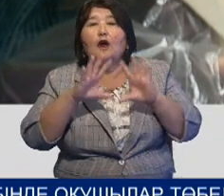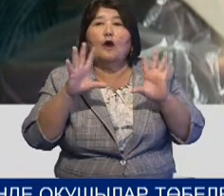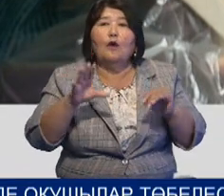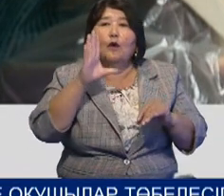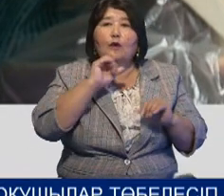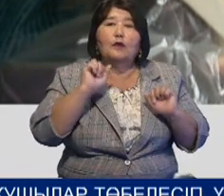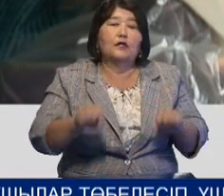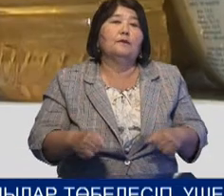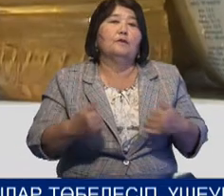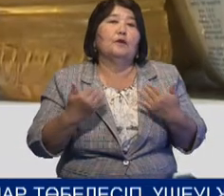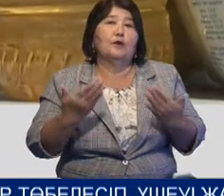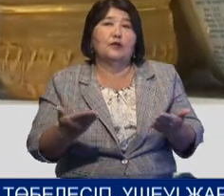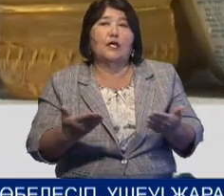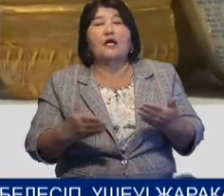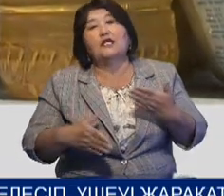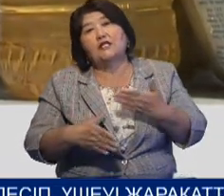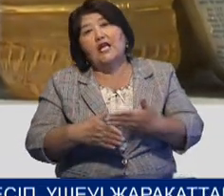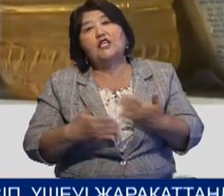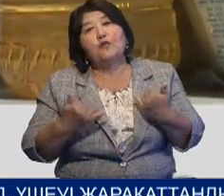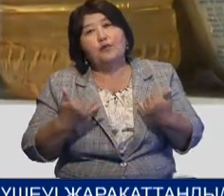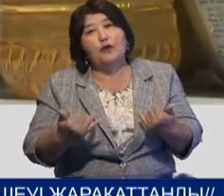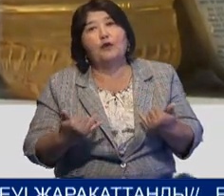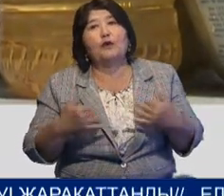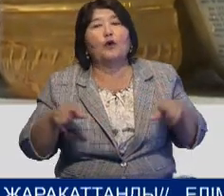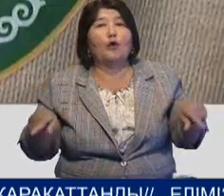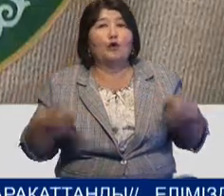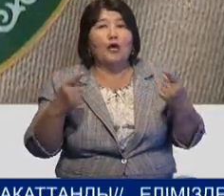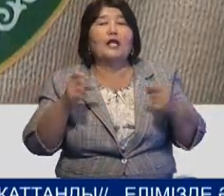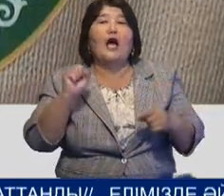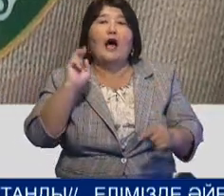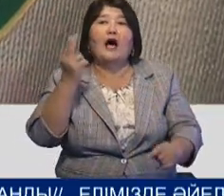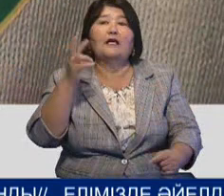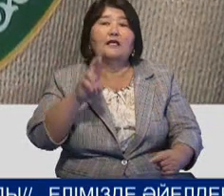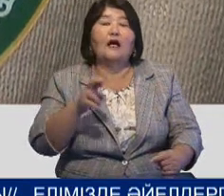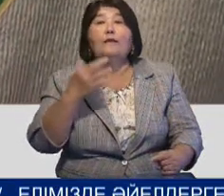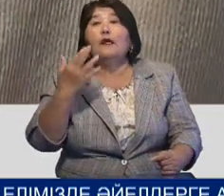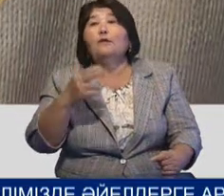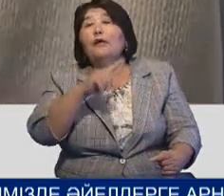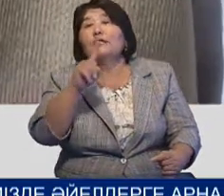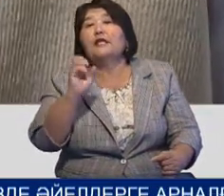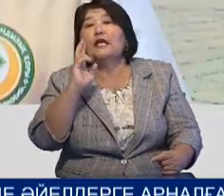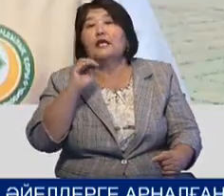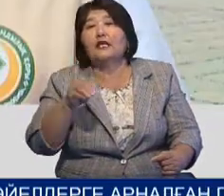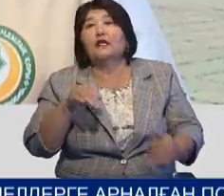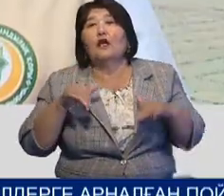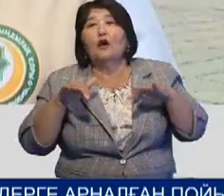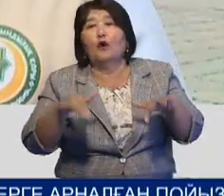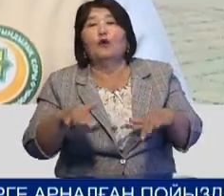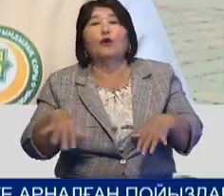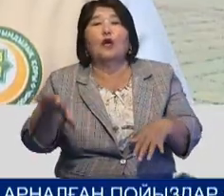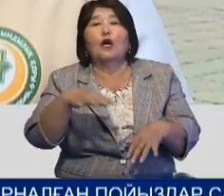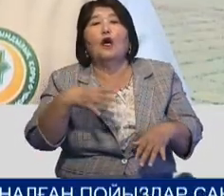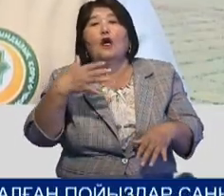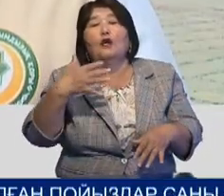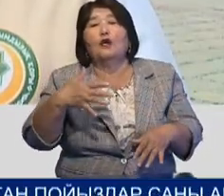келгенше, мүмкіндігінше жәрдем беру үшін құрылған акция. Жеке және қайырымдылық қорының ұйымдастыруымен бүгін 55 пәтерге